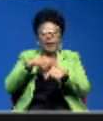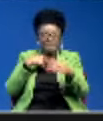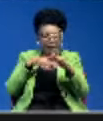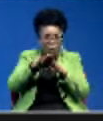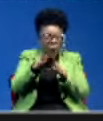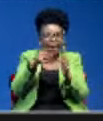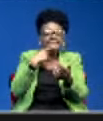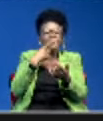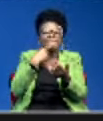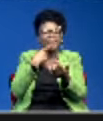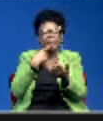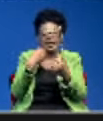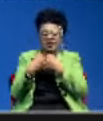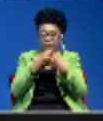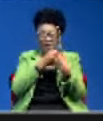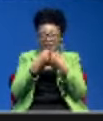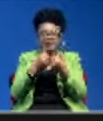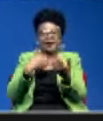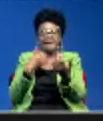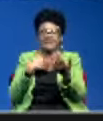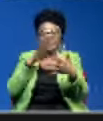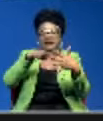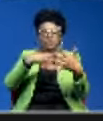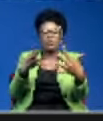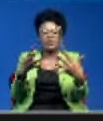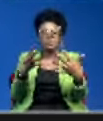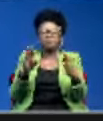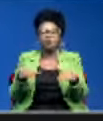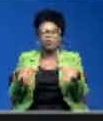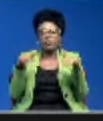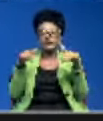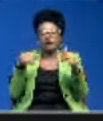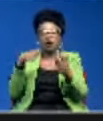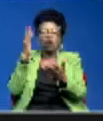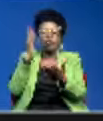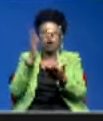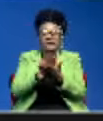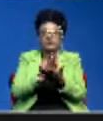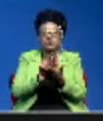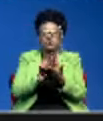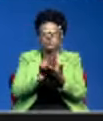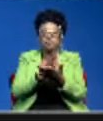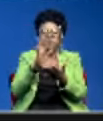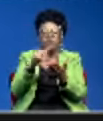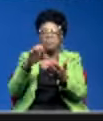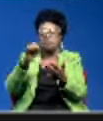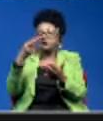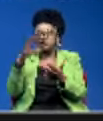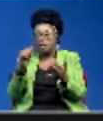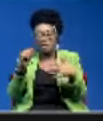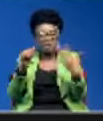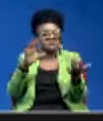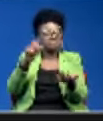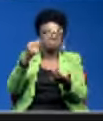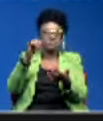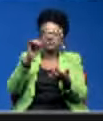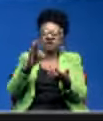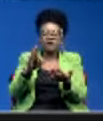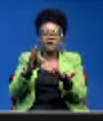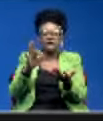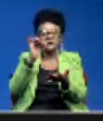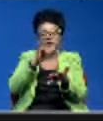wakona changamoto ya network. Wanangojea authorization from maybe SHA au SHIF ndio